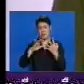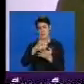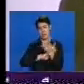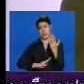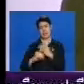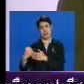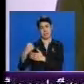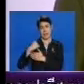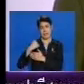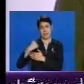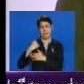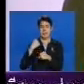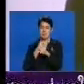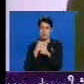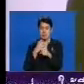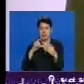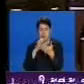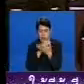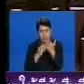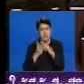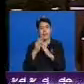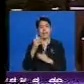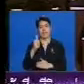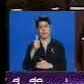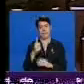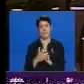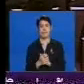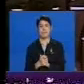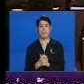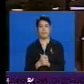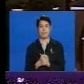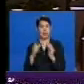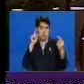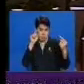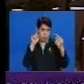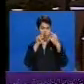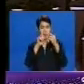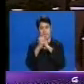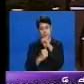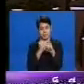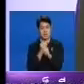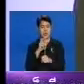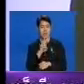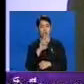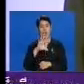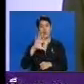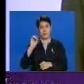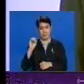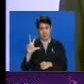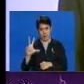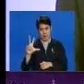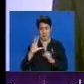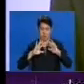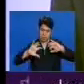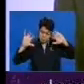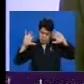งชนะยาเสพติด สำหรับจุดเน้นปฏิบัติการในปี2553รัฐบาลให้ความส